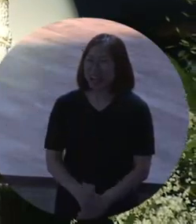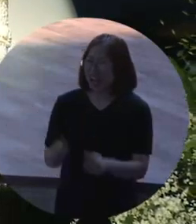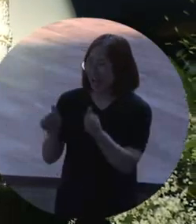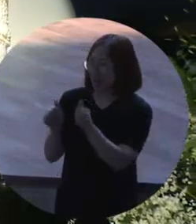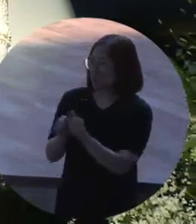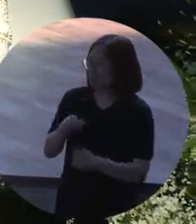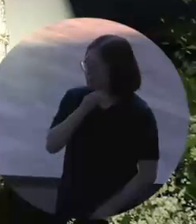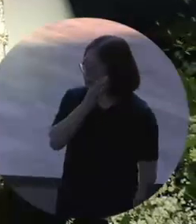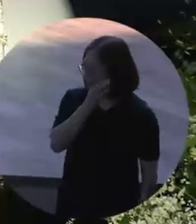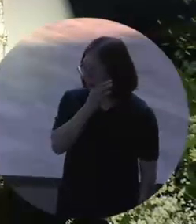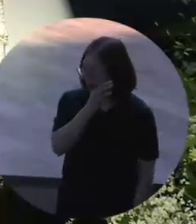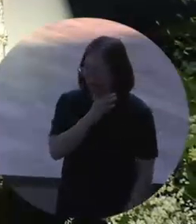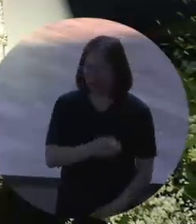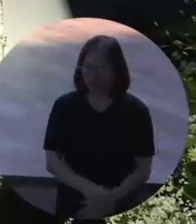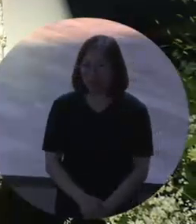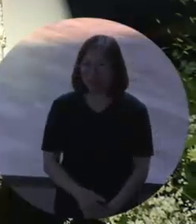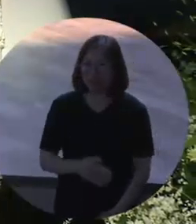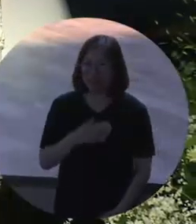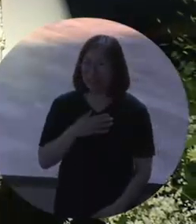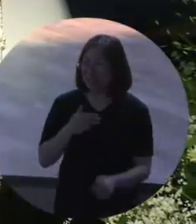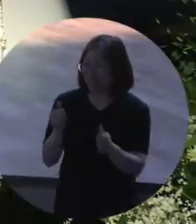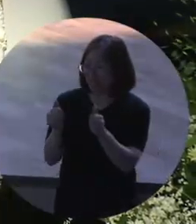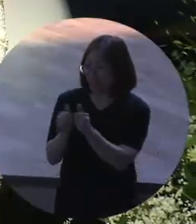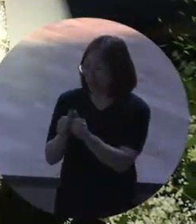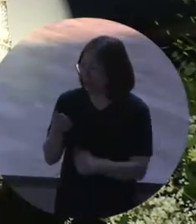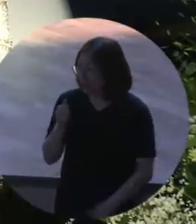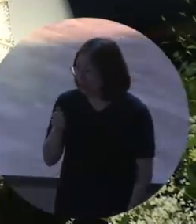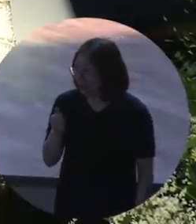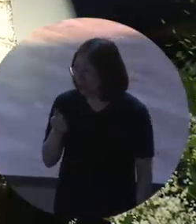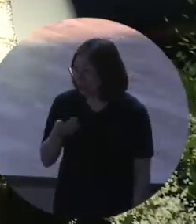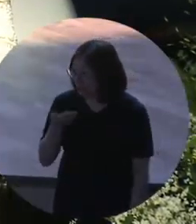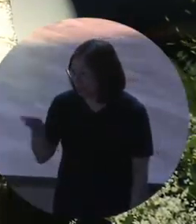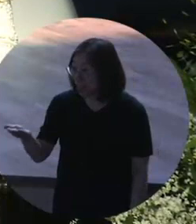아니에요. 아 혹시 남자 소개 안 받을래요?